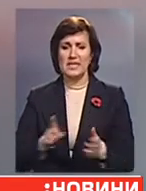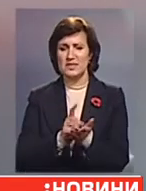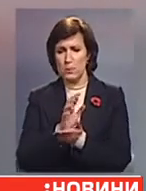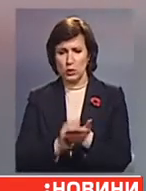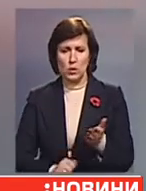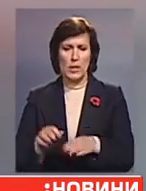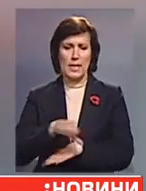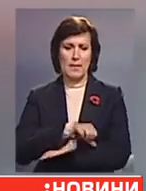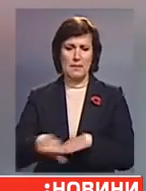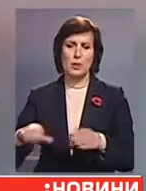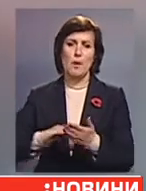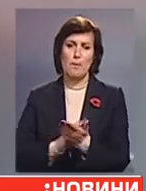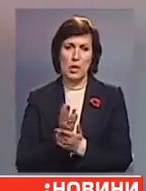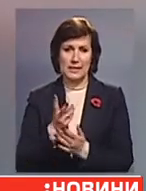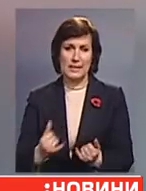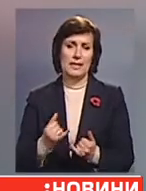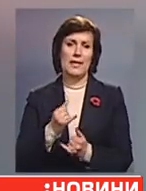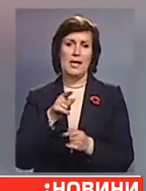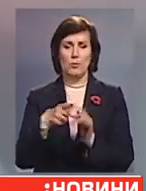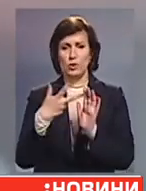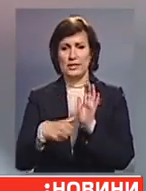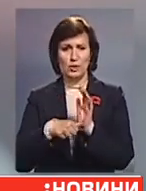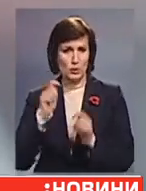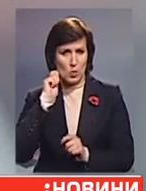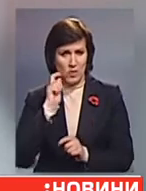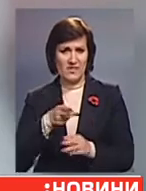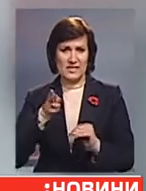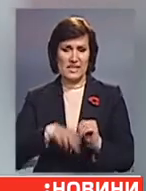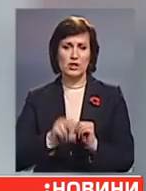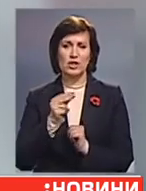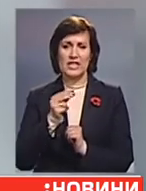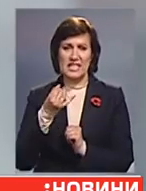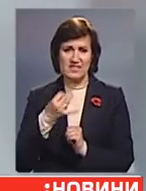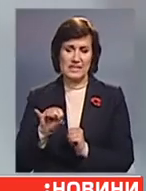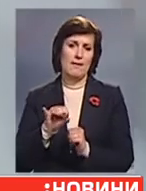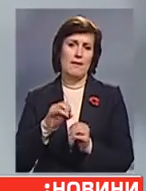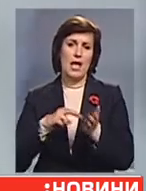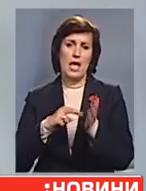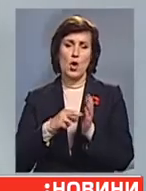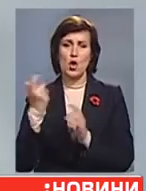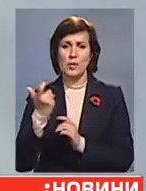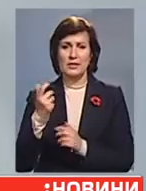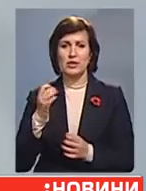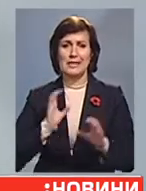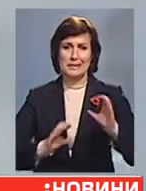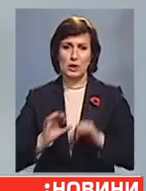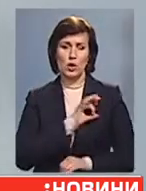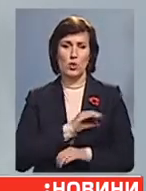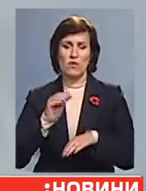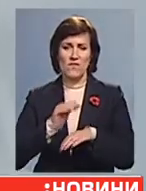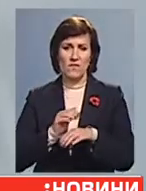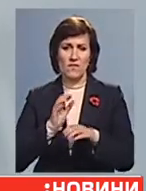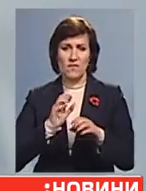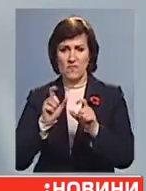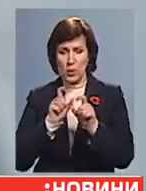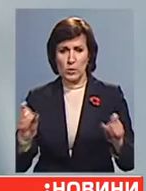та митної політики. Насірову 36 років. Він закінчив Чернігівський економічний інститут та юрфак Київського